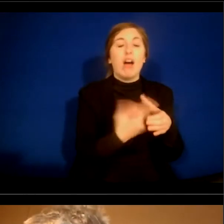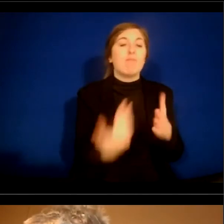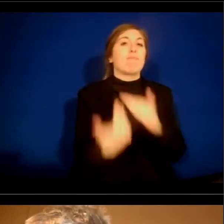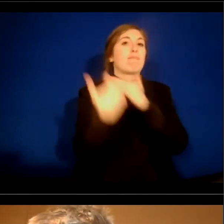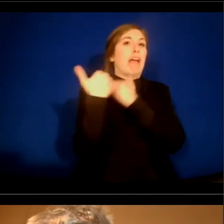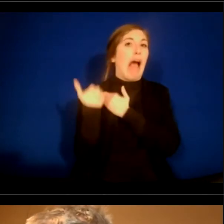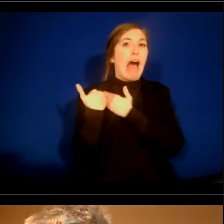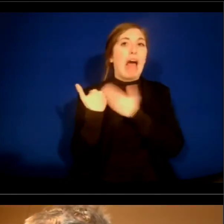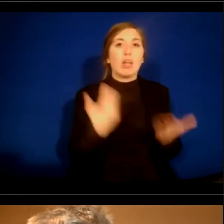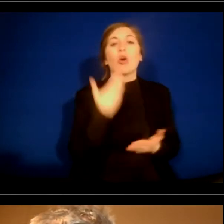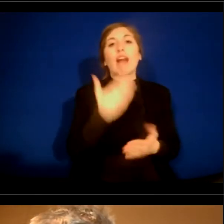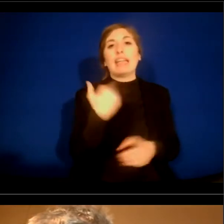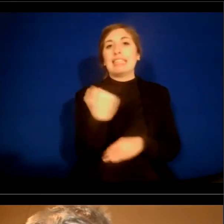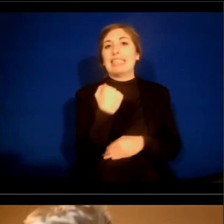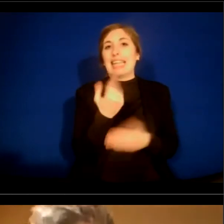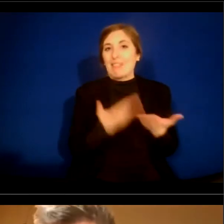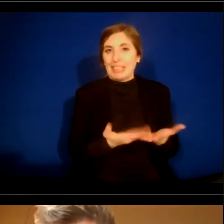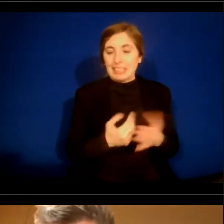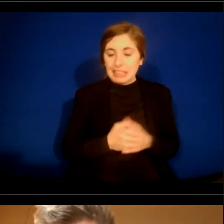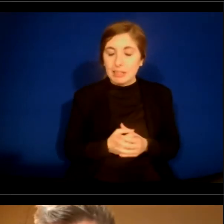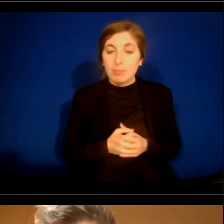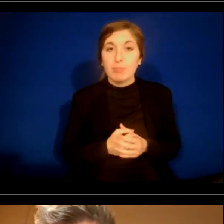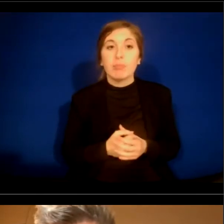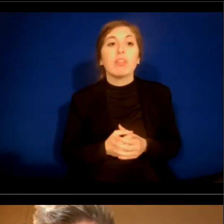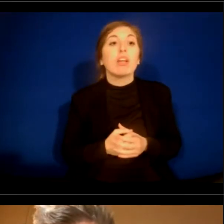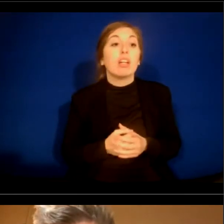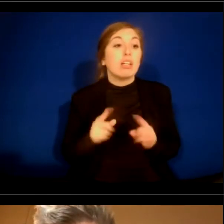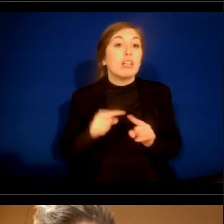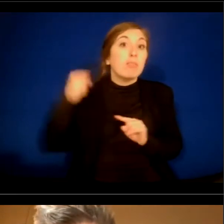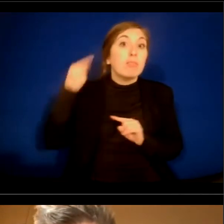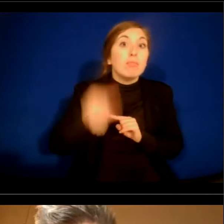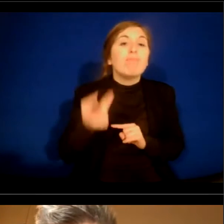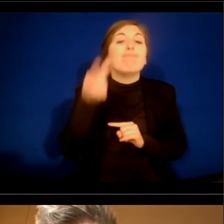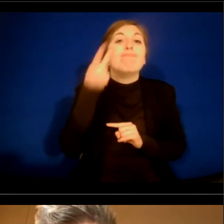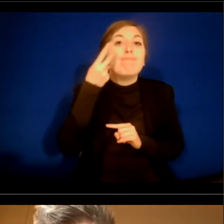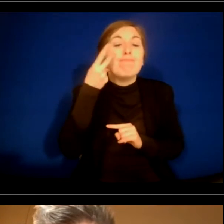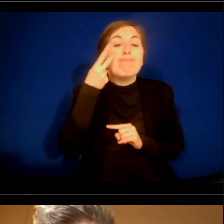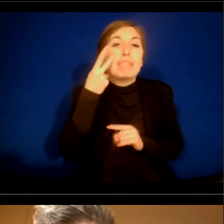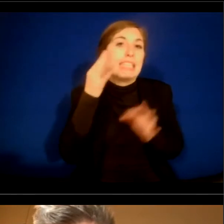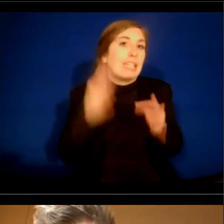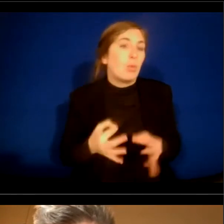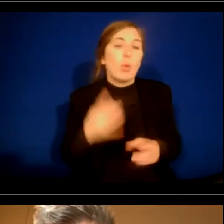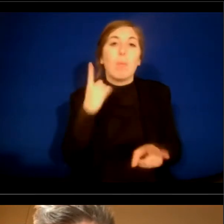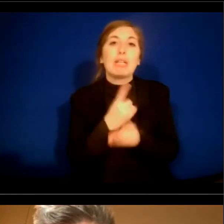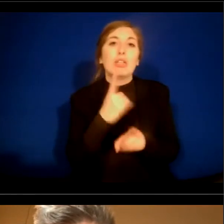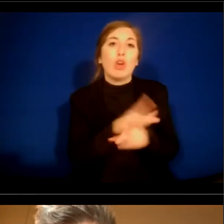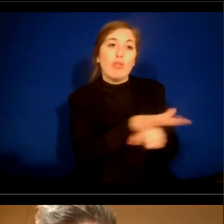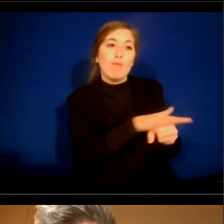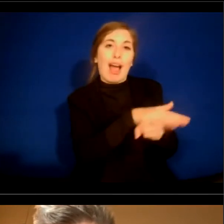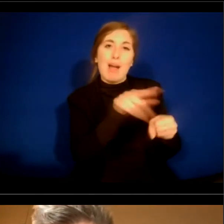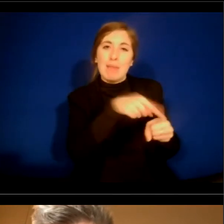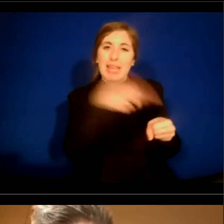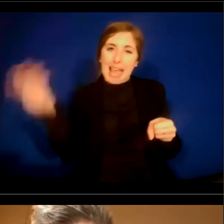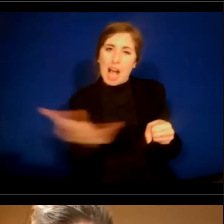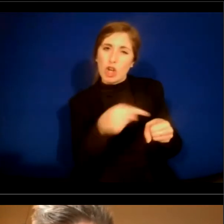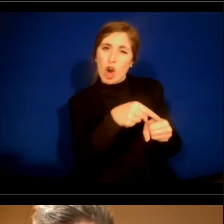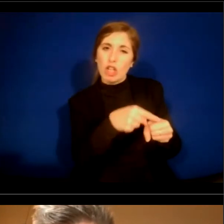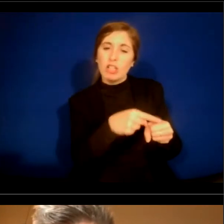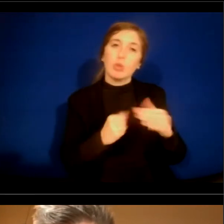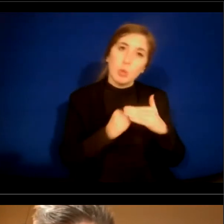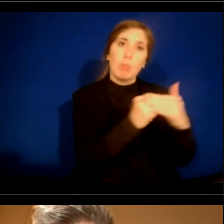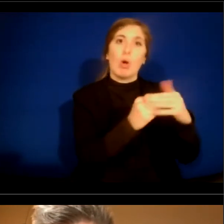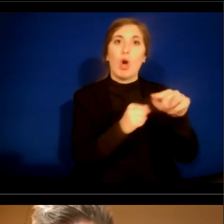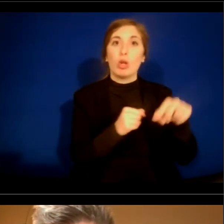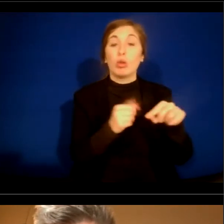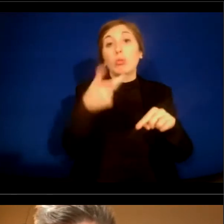poi appunto si leggerà il bisogno per andare a supportare le famiglie, perché l'accoglienza di qualcuno in